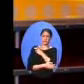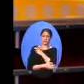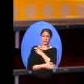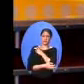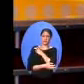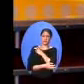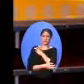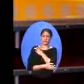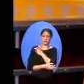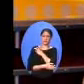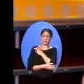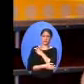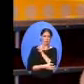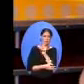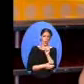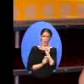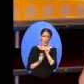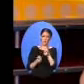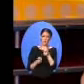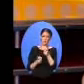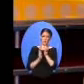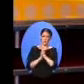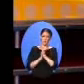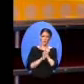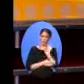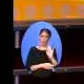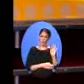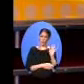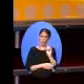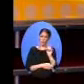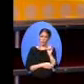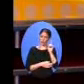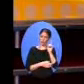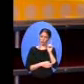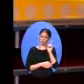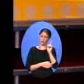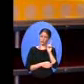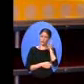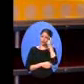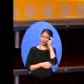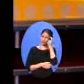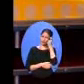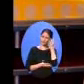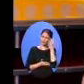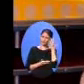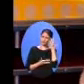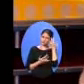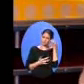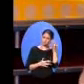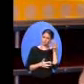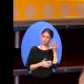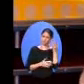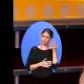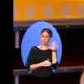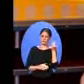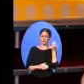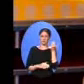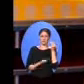לא הגיש את הבקשה ולא דאג לזה. 10 ימים אחרי